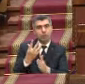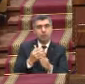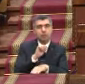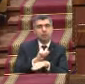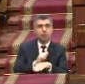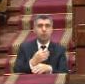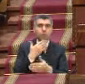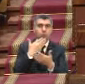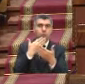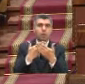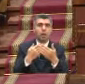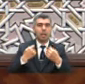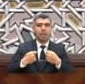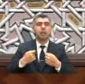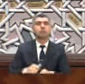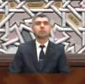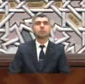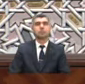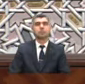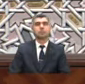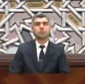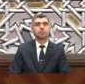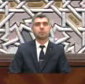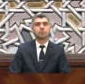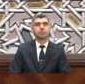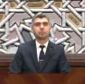شكرا سيد رئيس. شكرا سيدة النائبة.